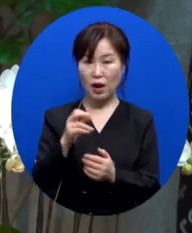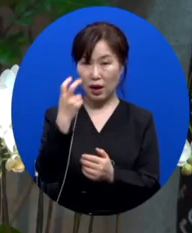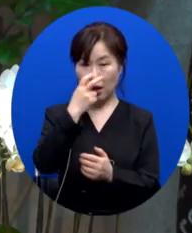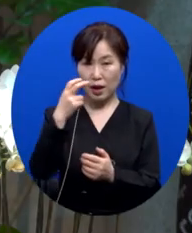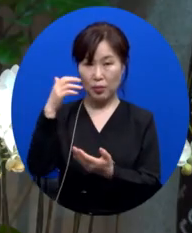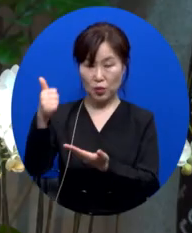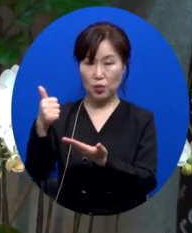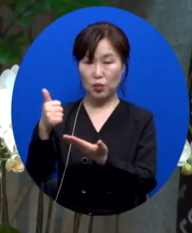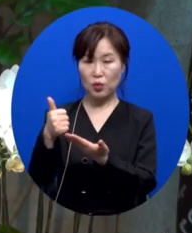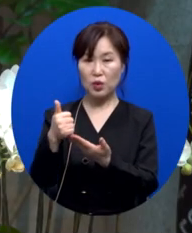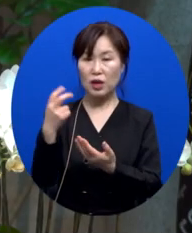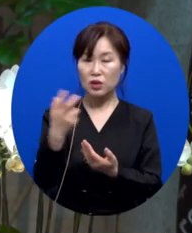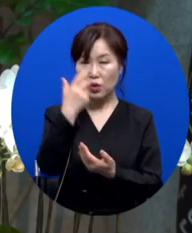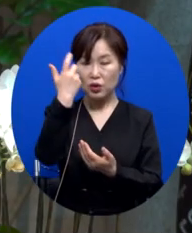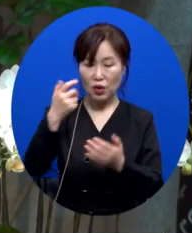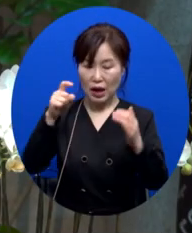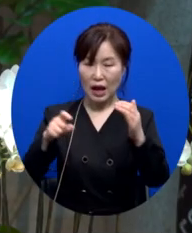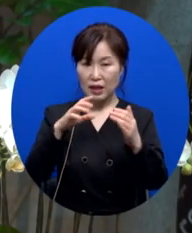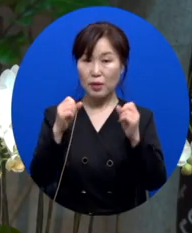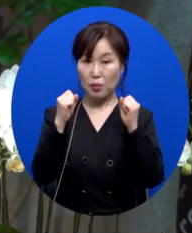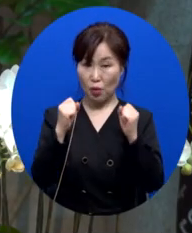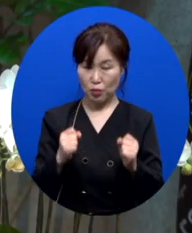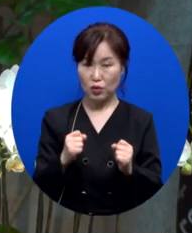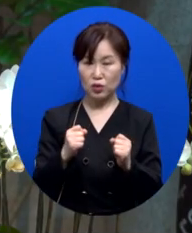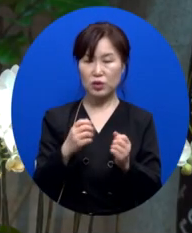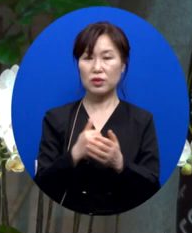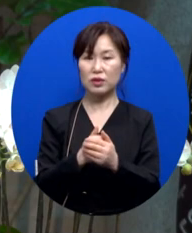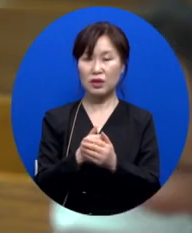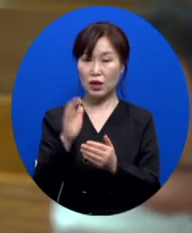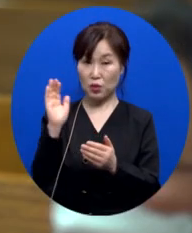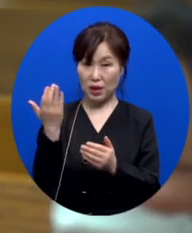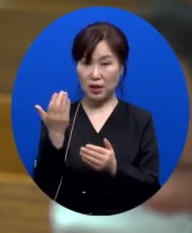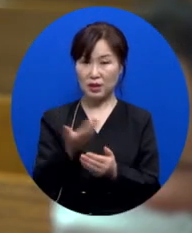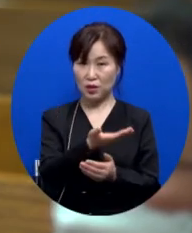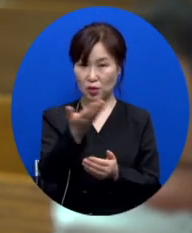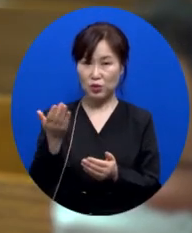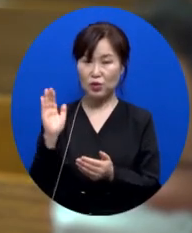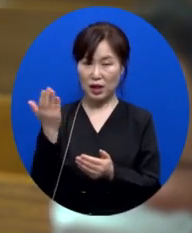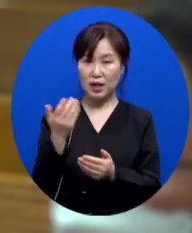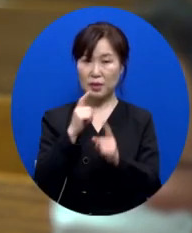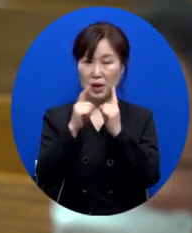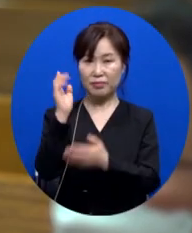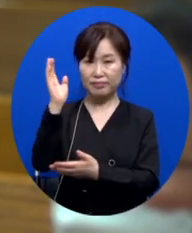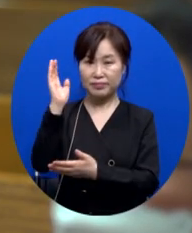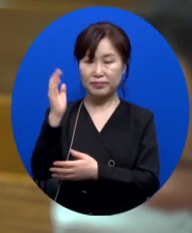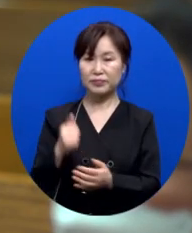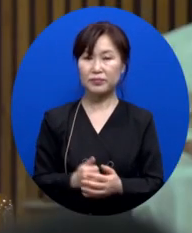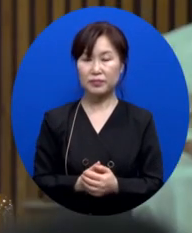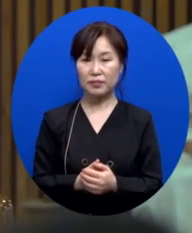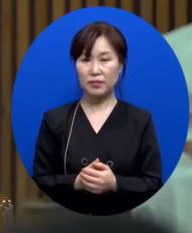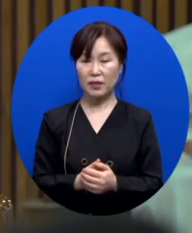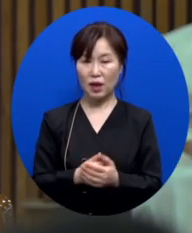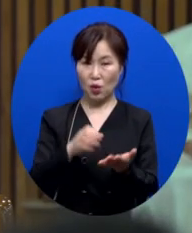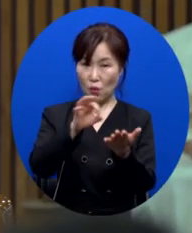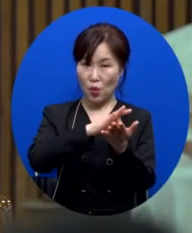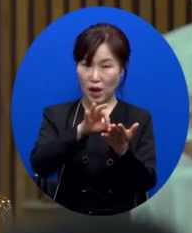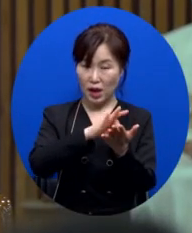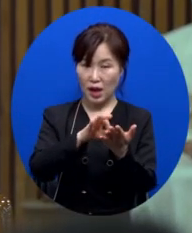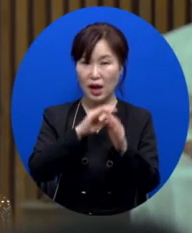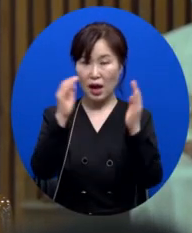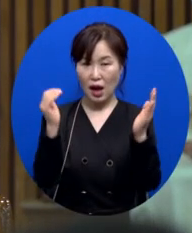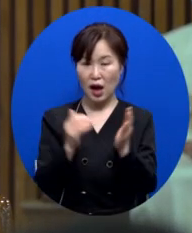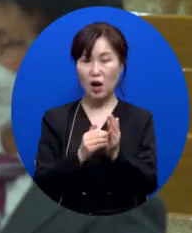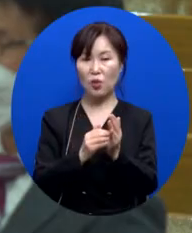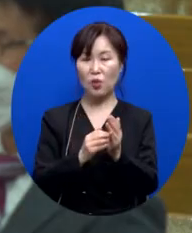성령 안에 머물러 주님의 소원을 이루는 연회원 이 되길 바란다 고 말씀을 전했습니다 여 회무를 처리하고 임원